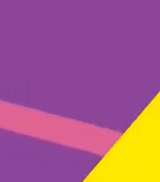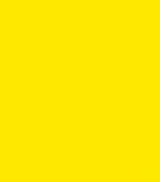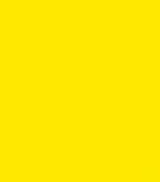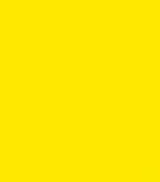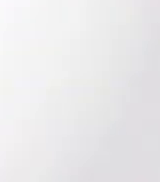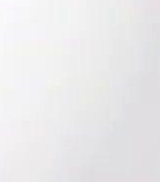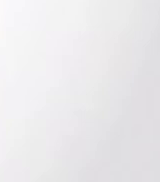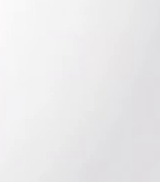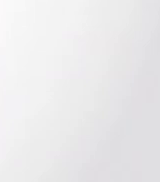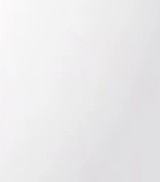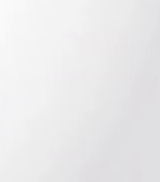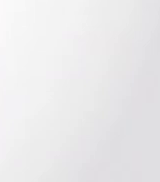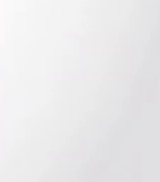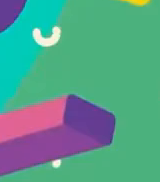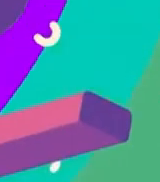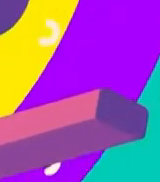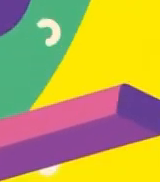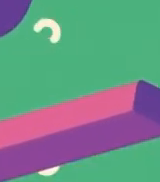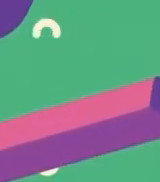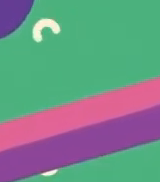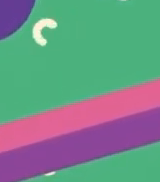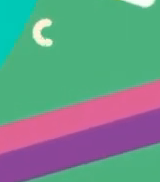Sidik TV KPM